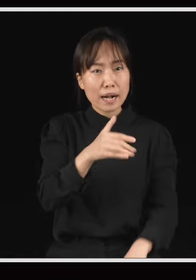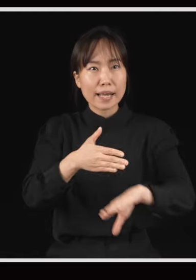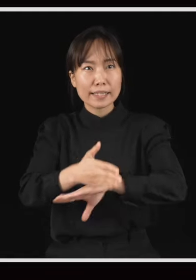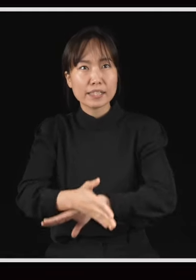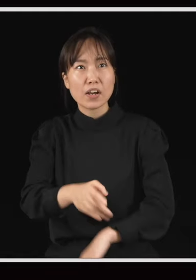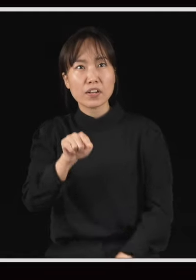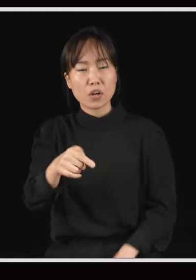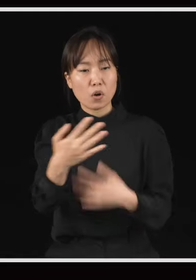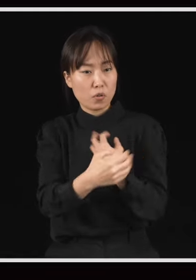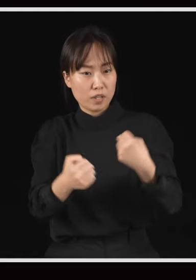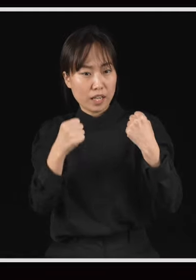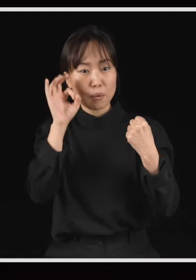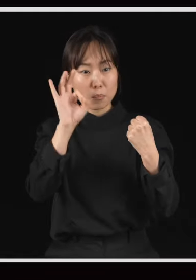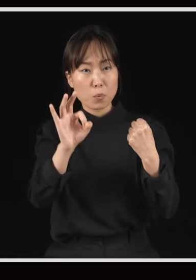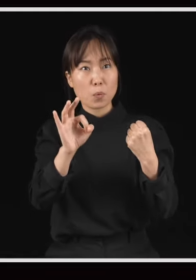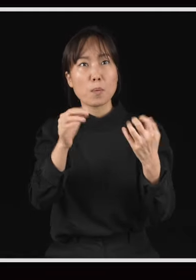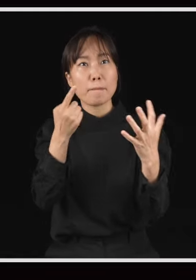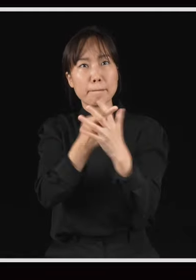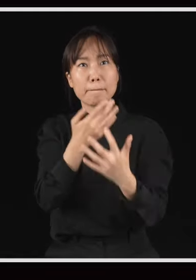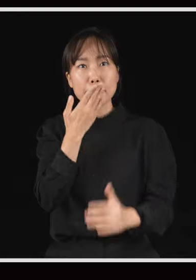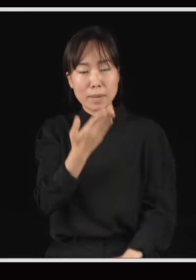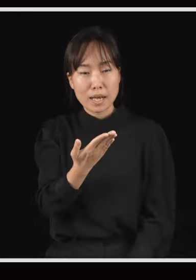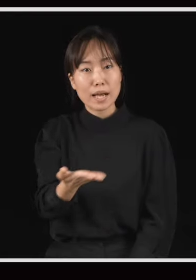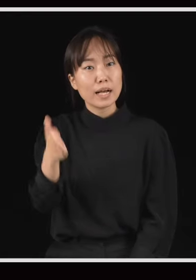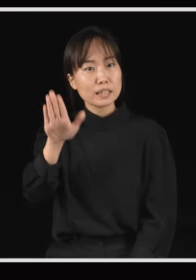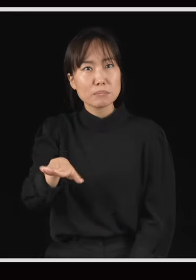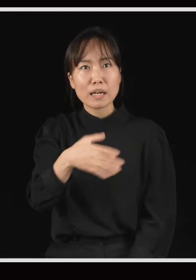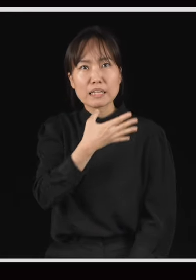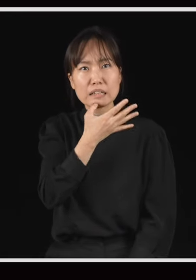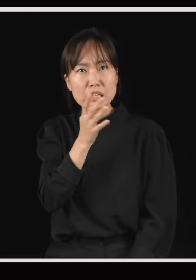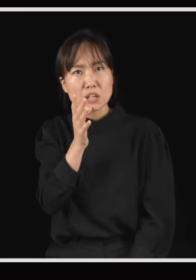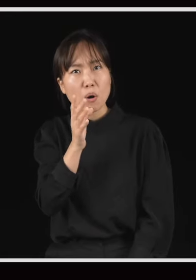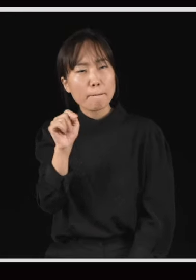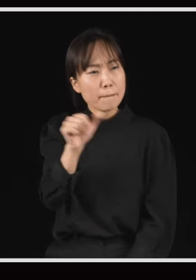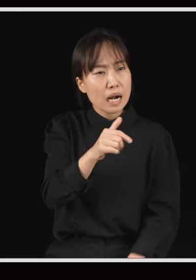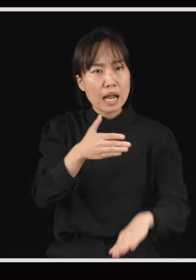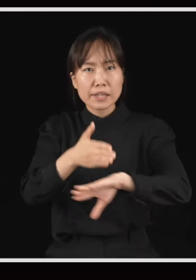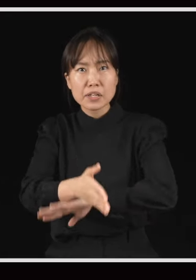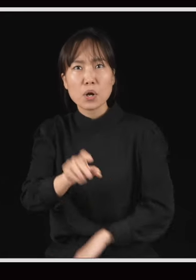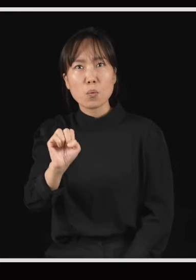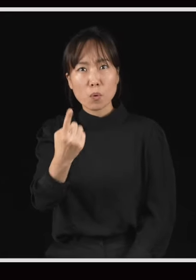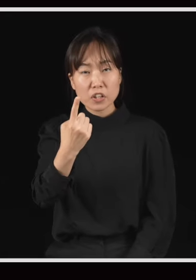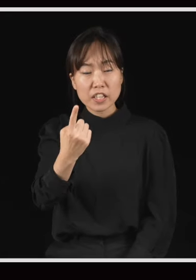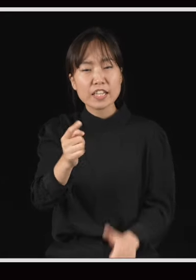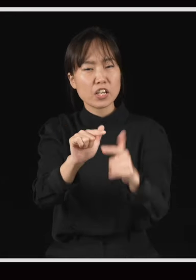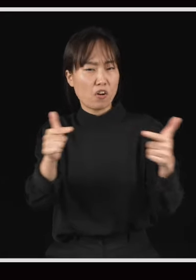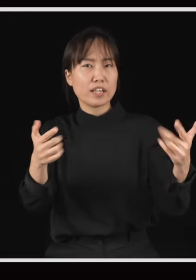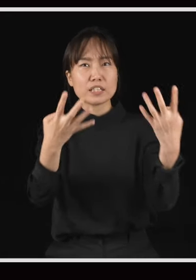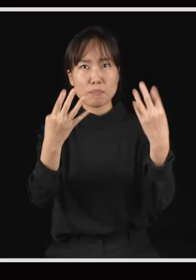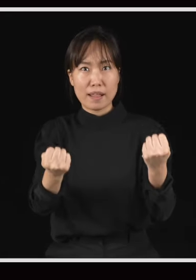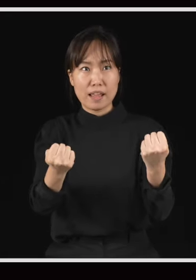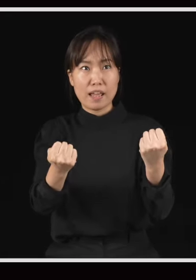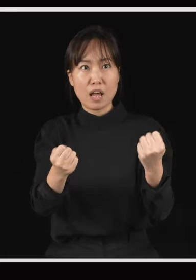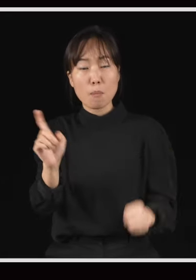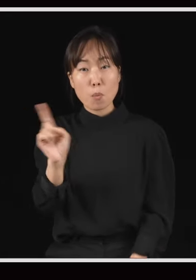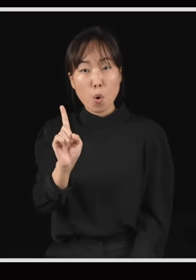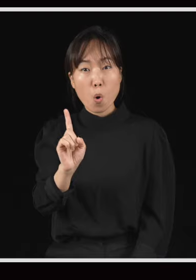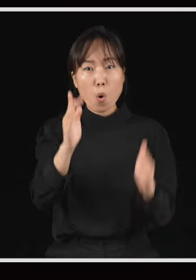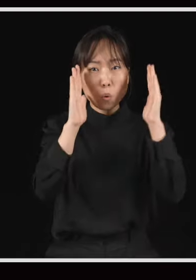이렇게 생물학적인 방법으로도 볼 수 있지만 실제 코호트 연구에서 노쇠가 언제 발생하는지를